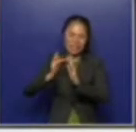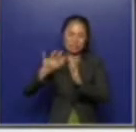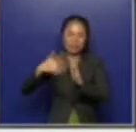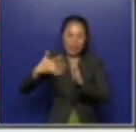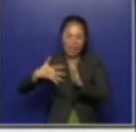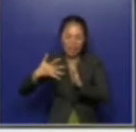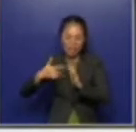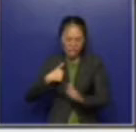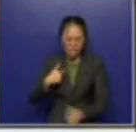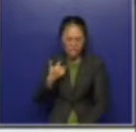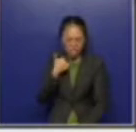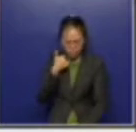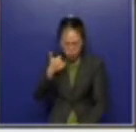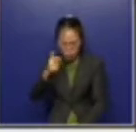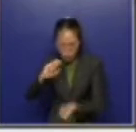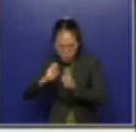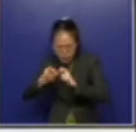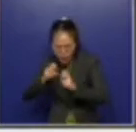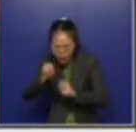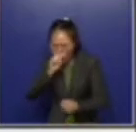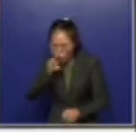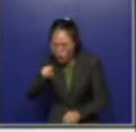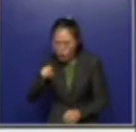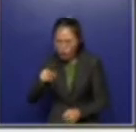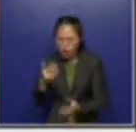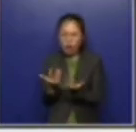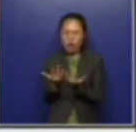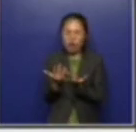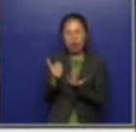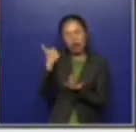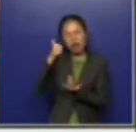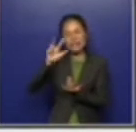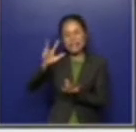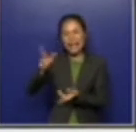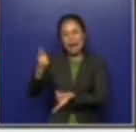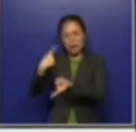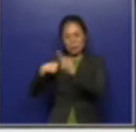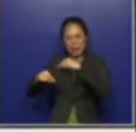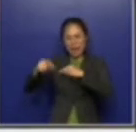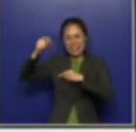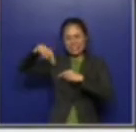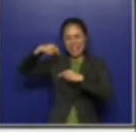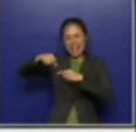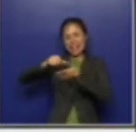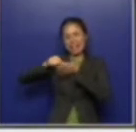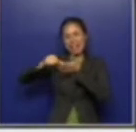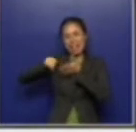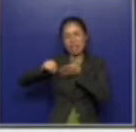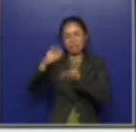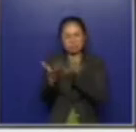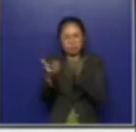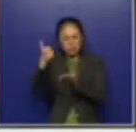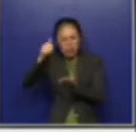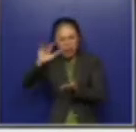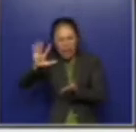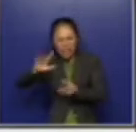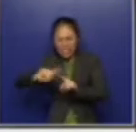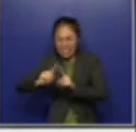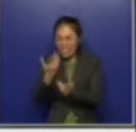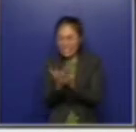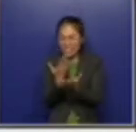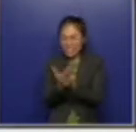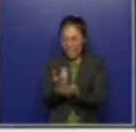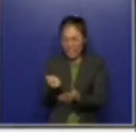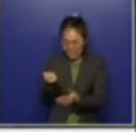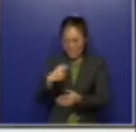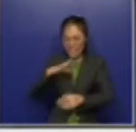ไม่เอ่ยนาม3วันกว่าจะมาครับบ้างก็5วันแต่เวลามาเก็บบิลสิ้นเดือนครับเก็บเต็มท่านประ